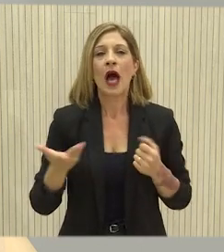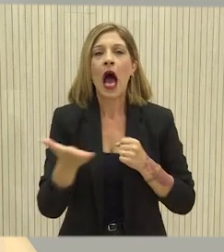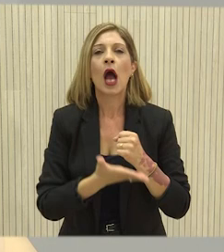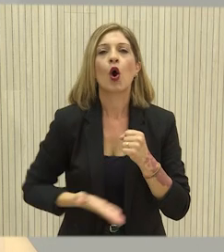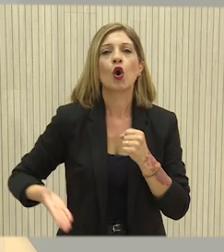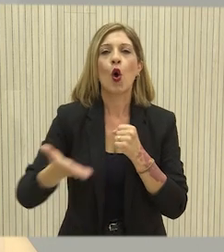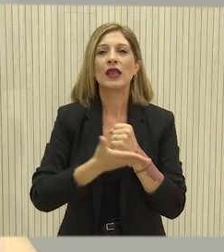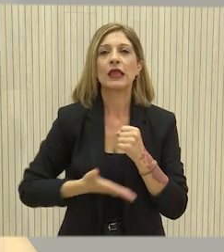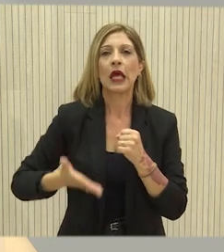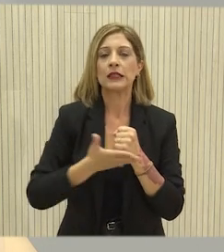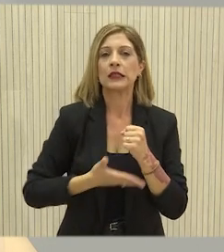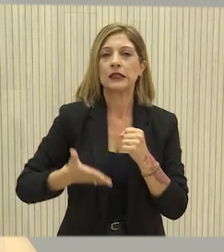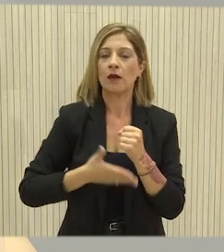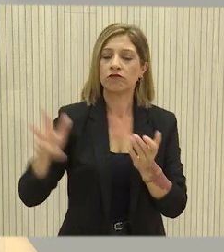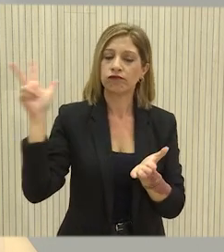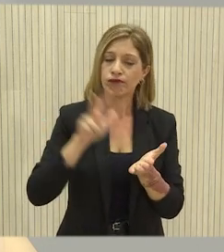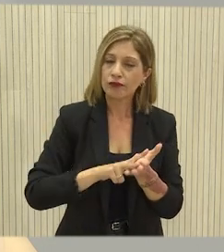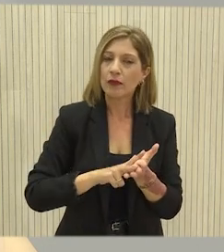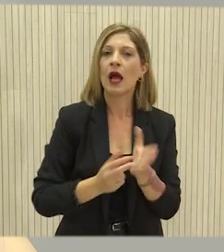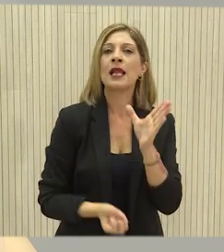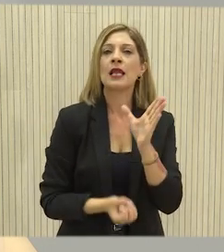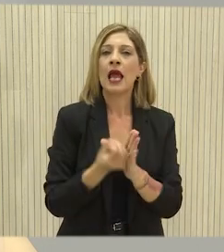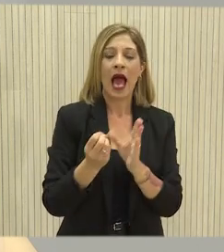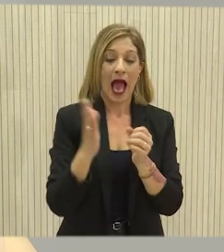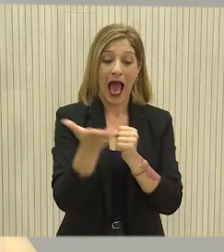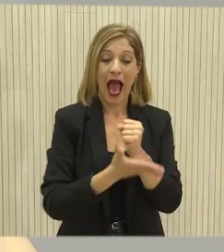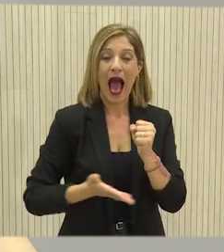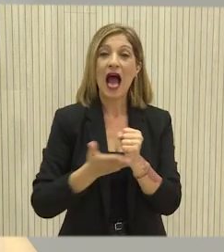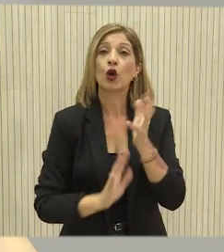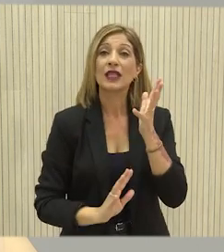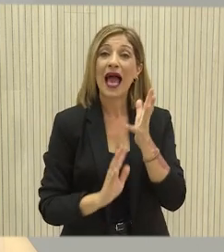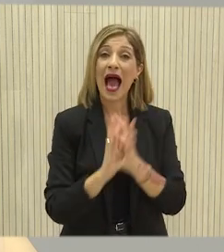έχουν εγκριθεί για χρηματοδότηση στο πλαίσιο του Προγράμματος Αγροτικής Ανάπτυξης